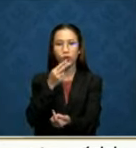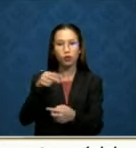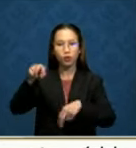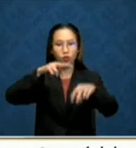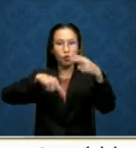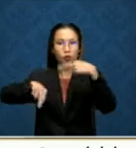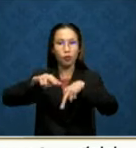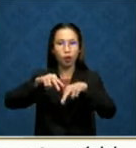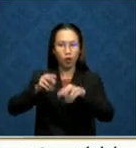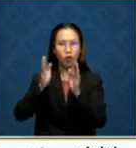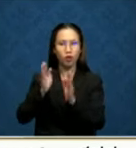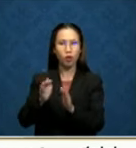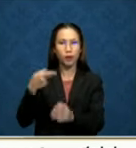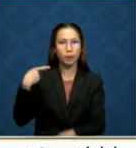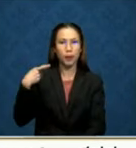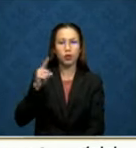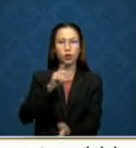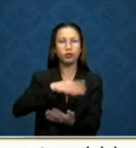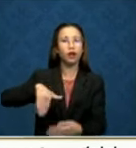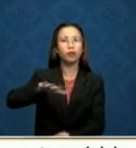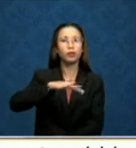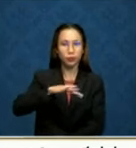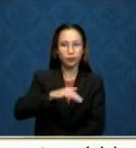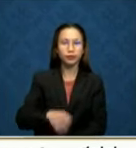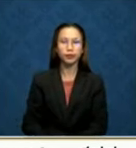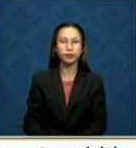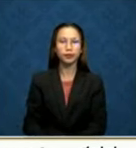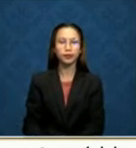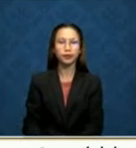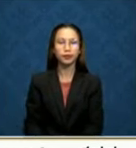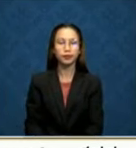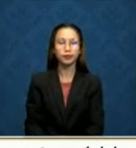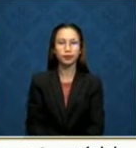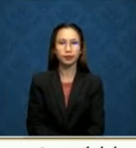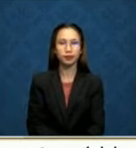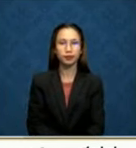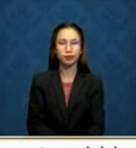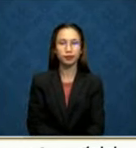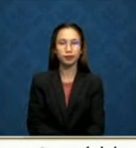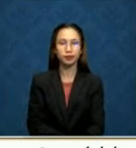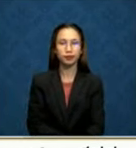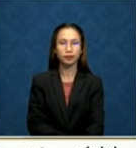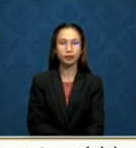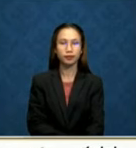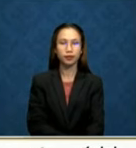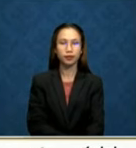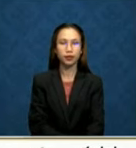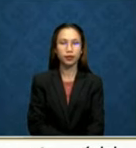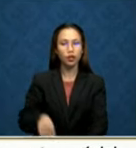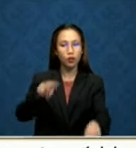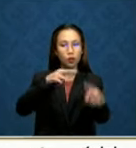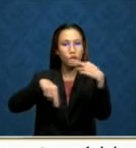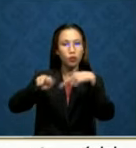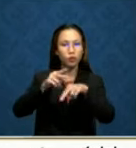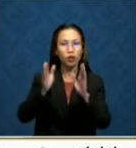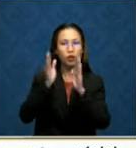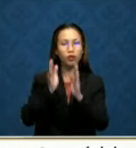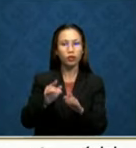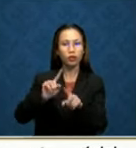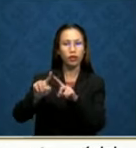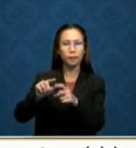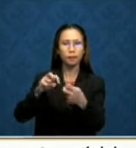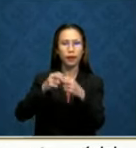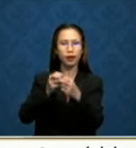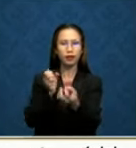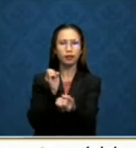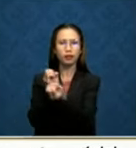ผบรโภคเป็นประโ wypชนกัทุ้กฝ่ายเพรจรๆแล้ว néการคุมครองผู้บริโภคไม่ได้เป็นผลเสีย